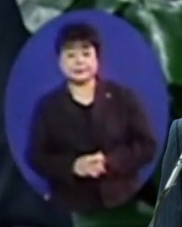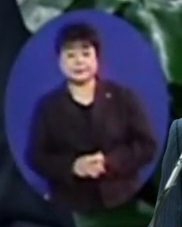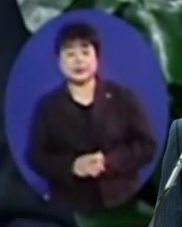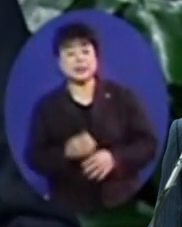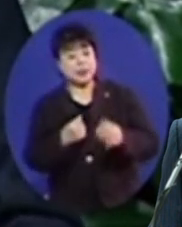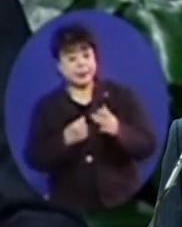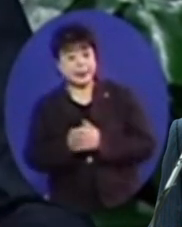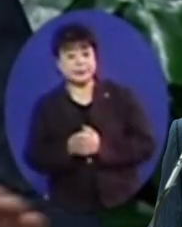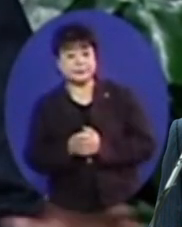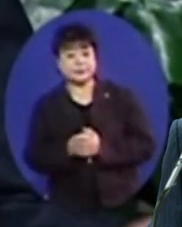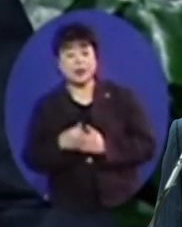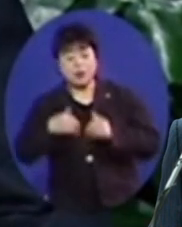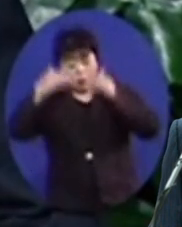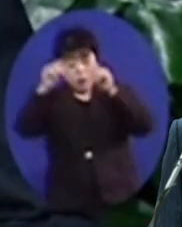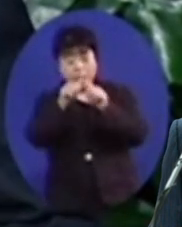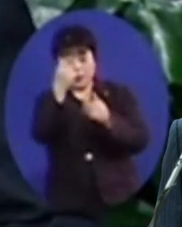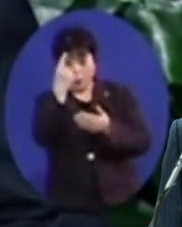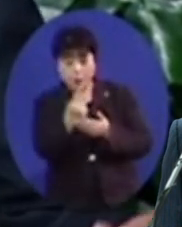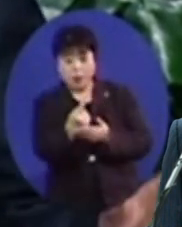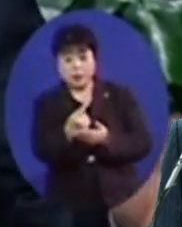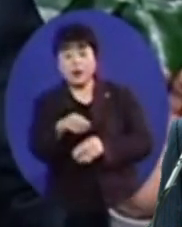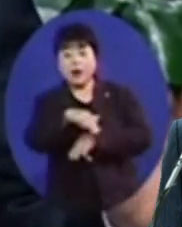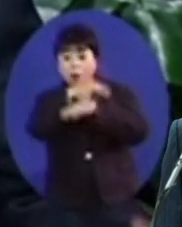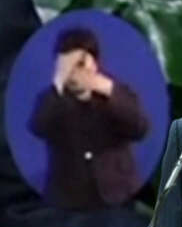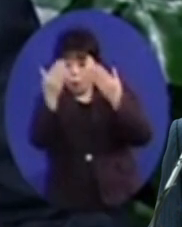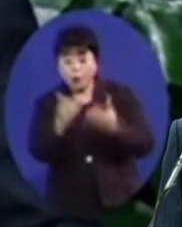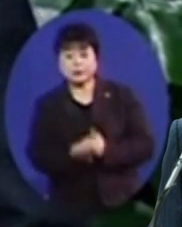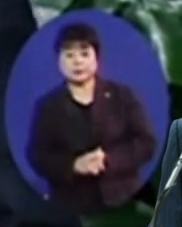그래서 골리앗이 나오기만 하면 전부